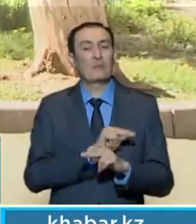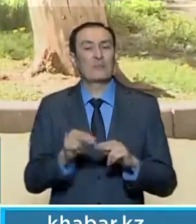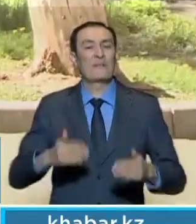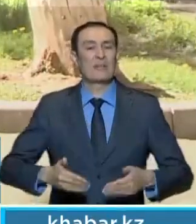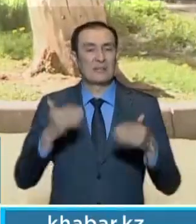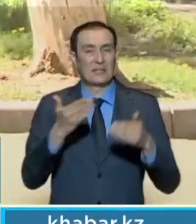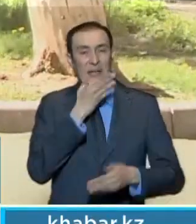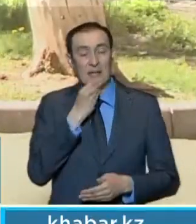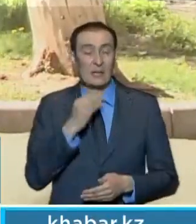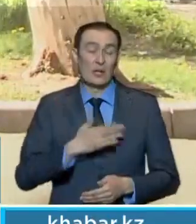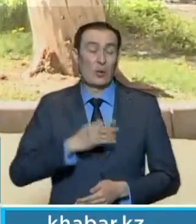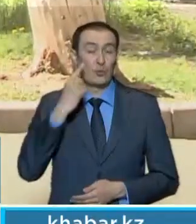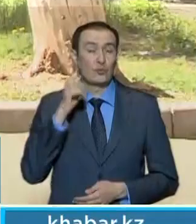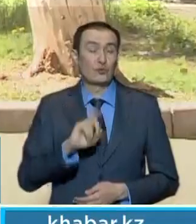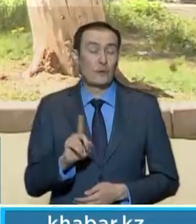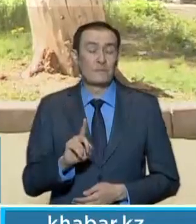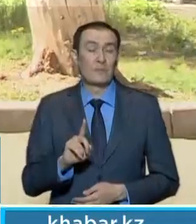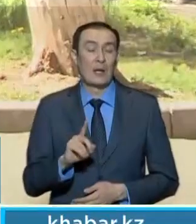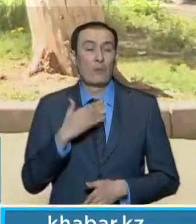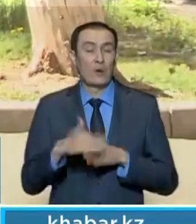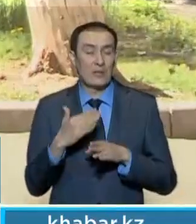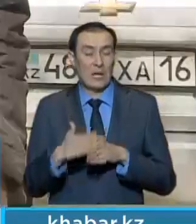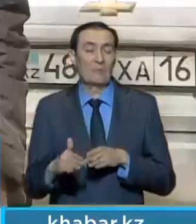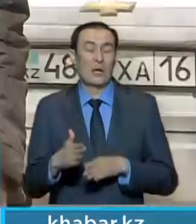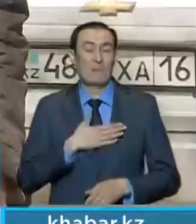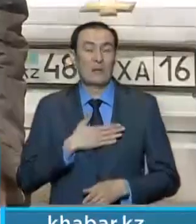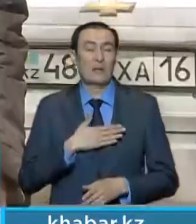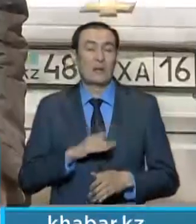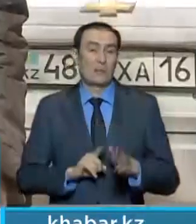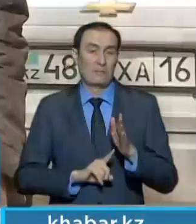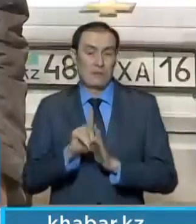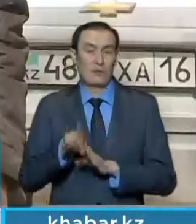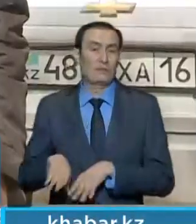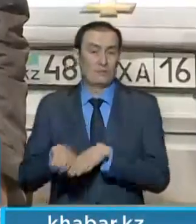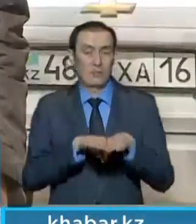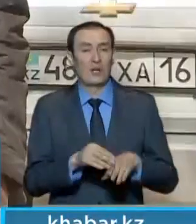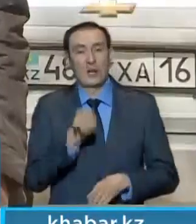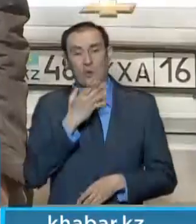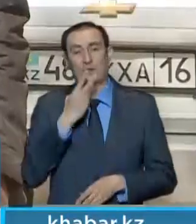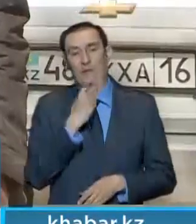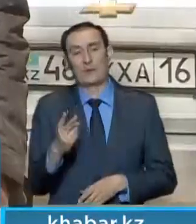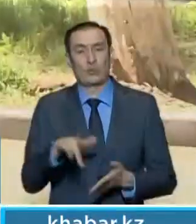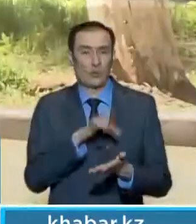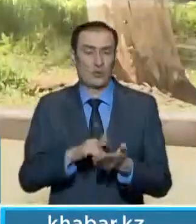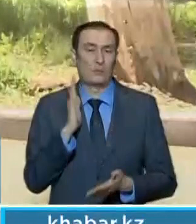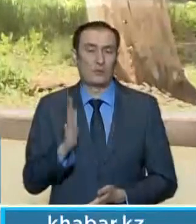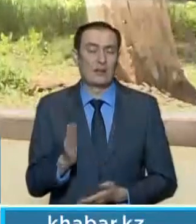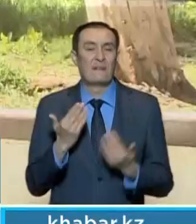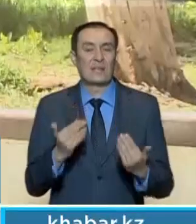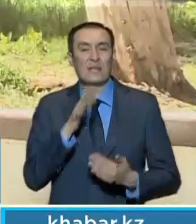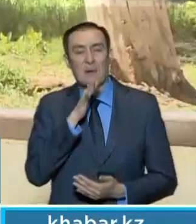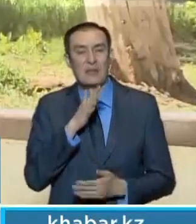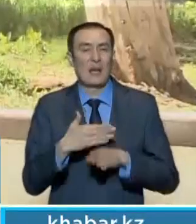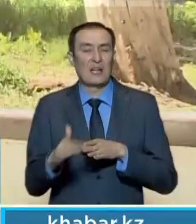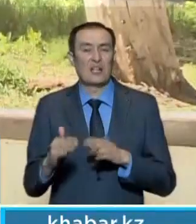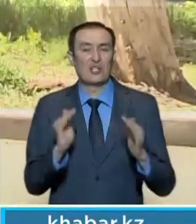фасада. Я думаю, поэтапно, постепенно мы придем к этому и хороший вид города создадим. В данный момент